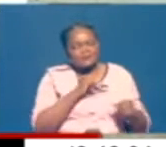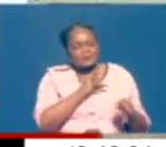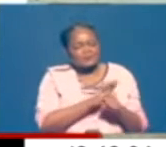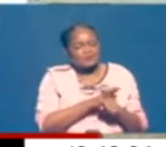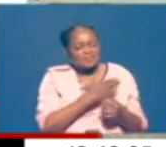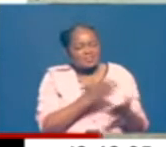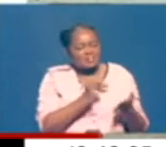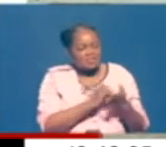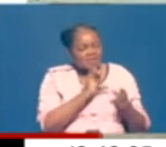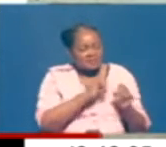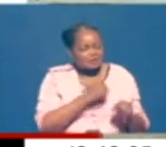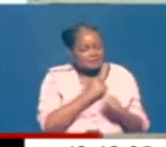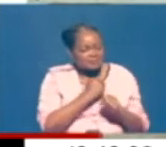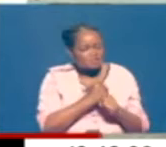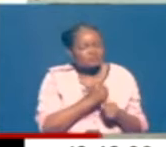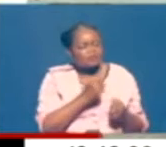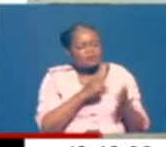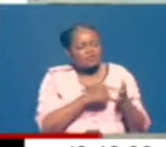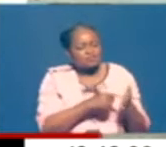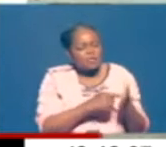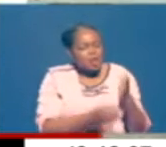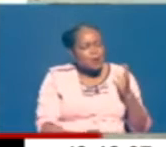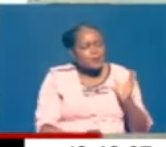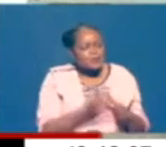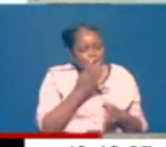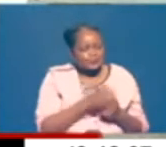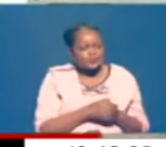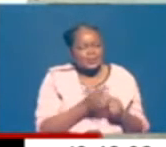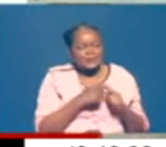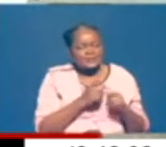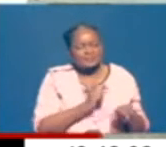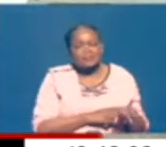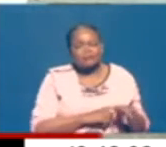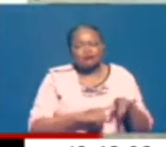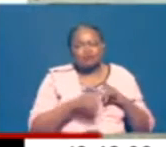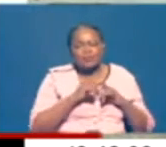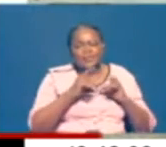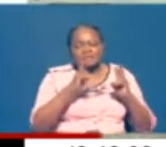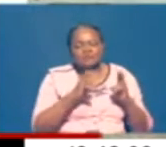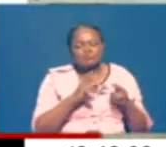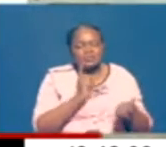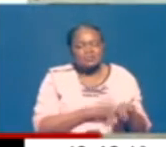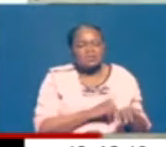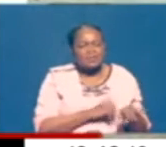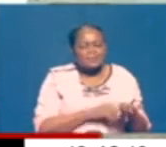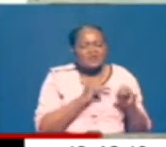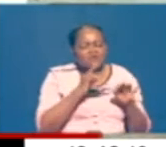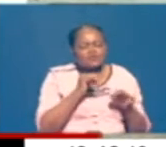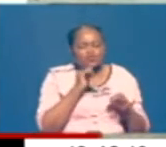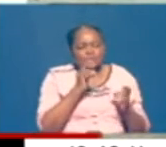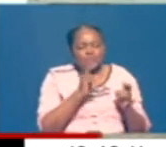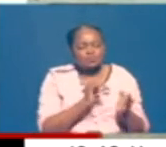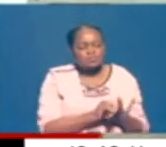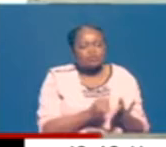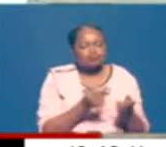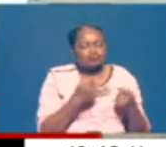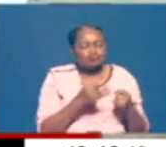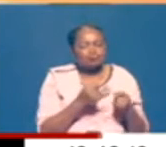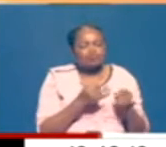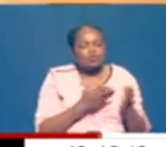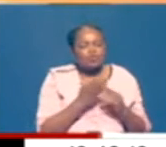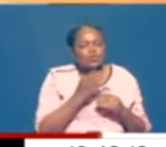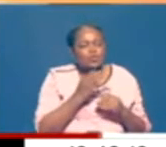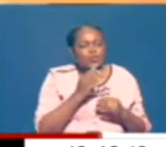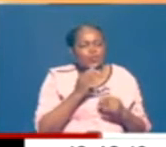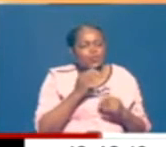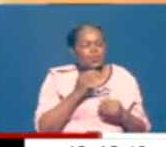fanya ikiwa ni kutaka kufufua mchakato mzima. Lakini tunaposalia kwenye hili swala la muda, ikiwa si masuala ambayo yatatekelezwa kupitia bunge ama agizo